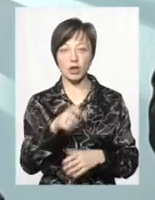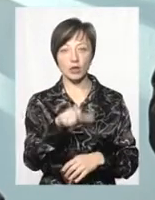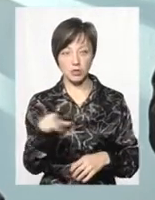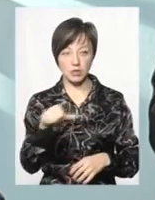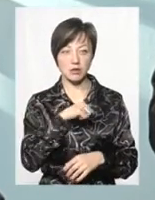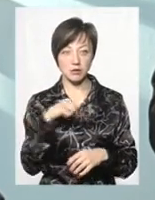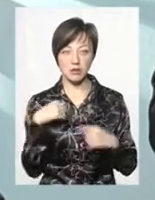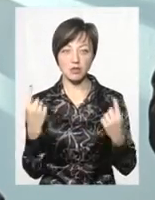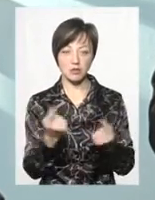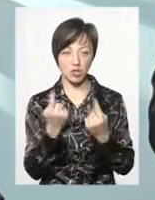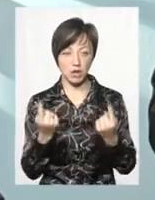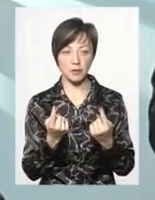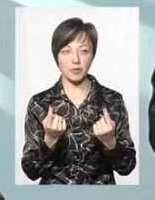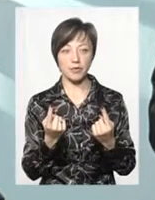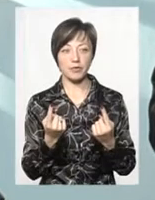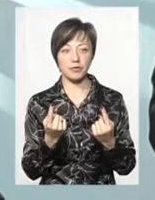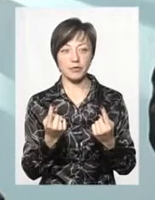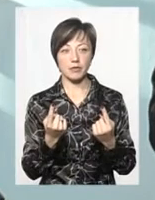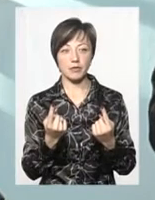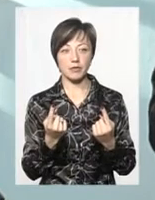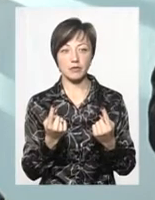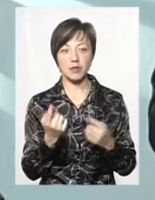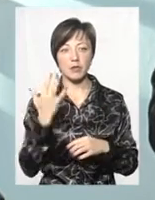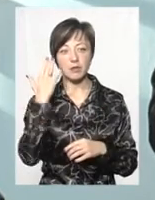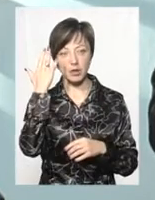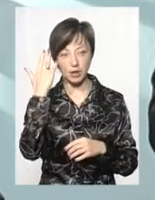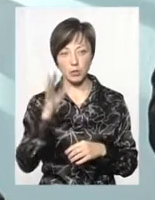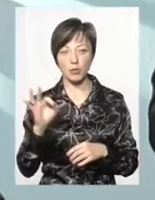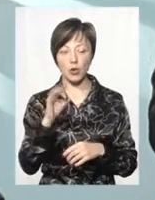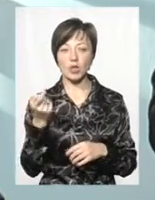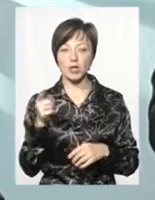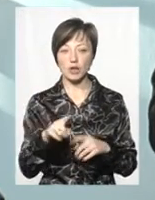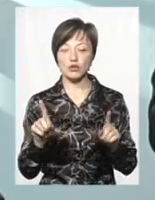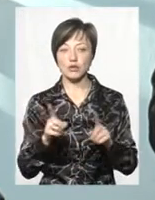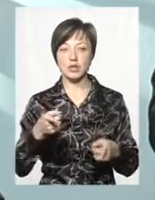самих звичайних, пересічних. Вони мріють про те, щоб